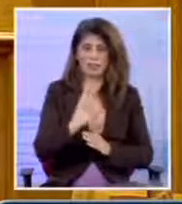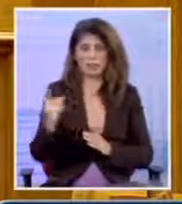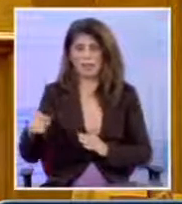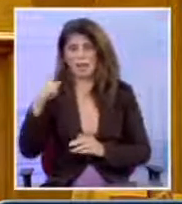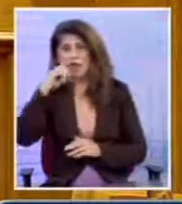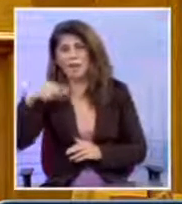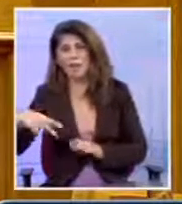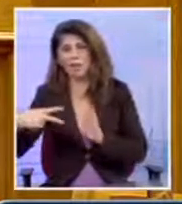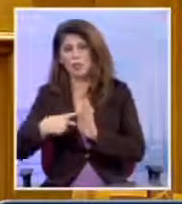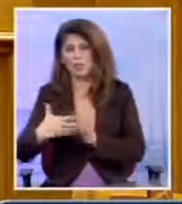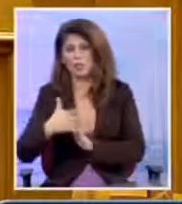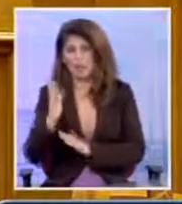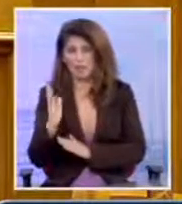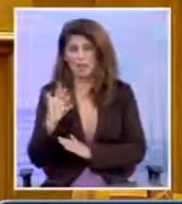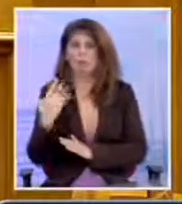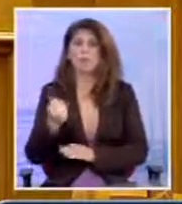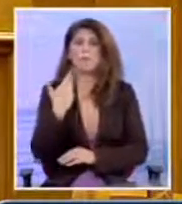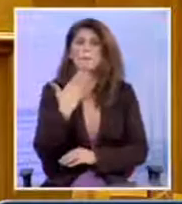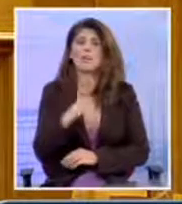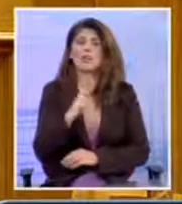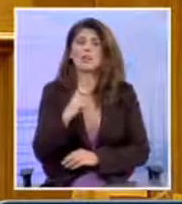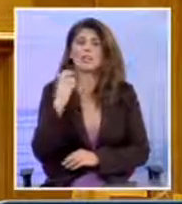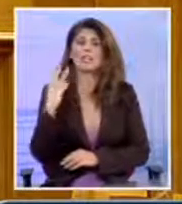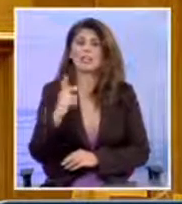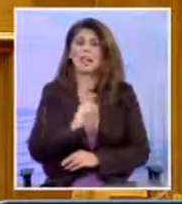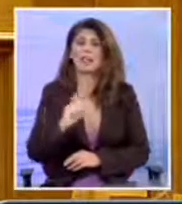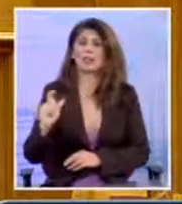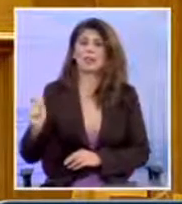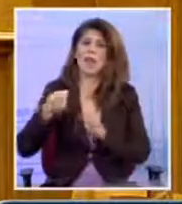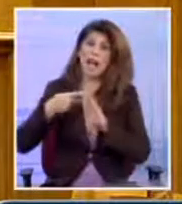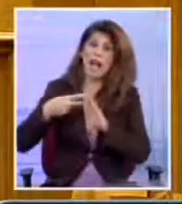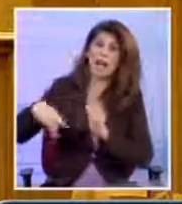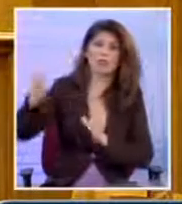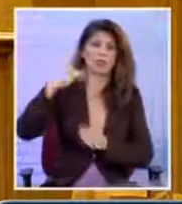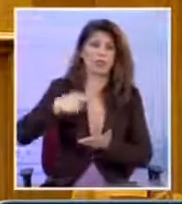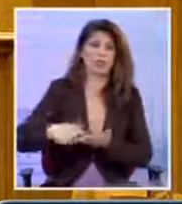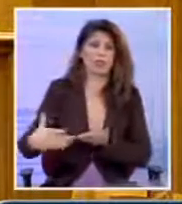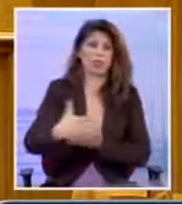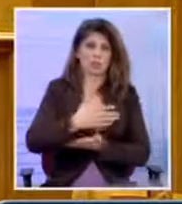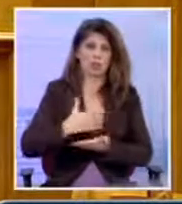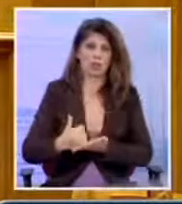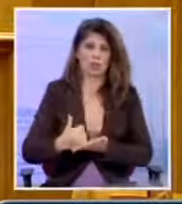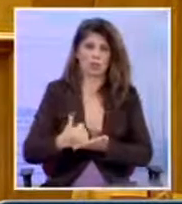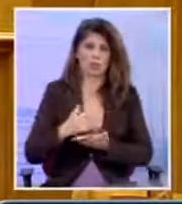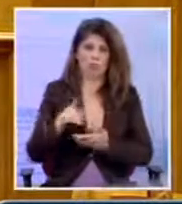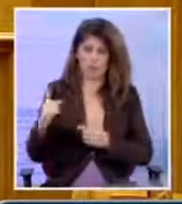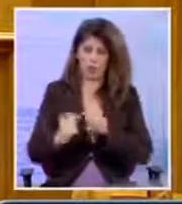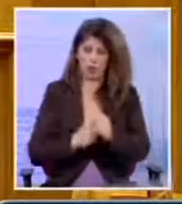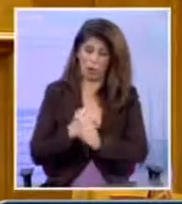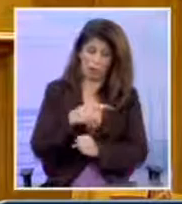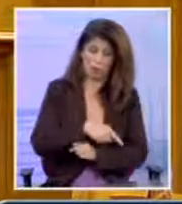Νοέμβριο 15 έχουμε 523 εκατομμύρια αύξηση των φορολογικών εσόδων από τη μια χρονιά στην